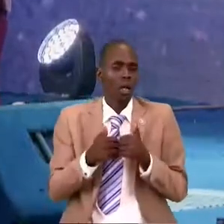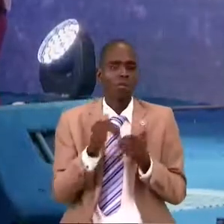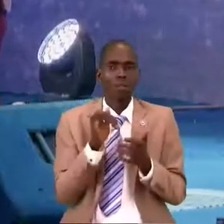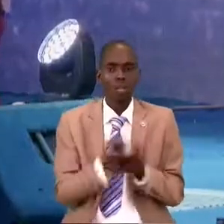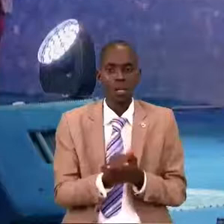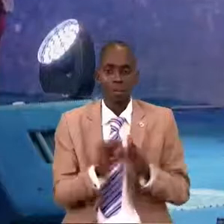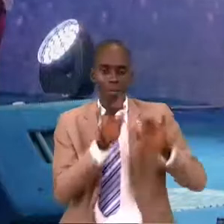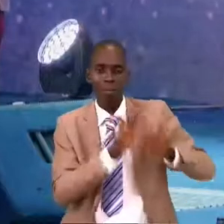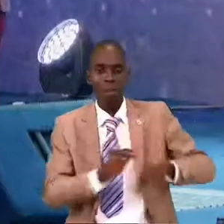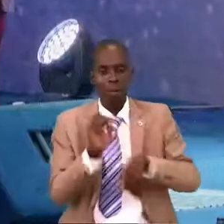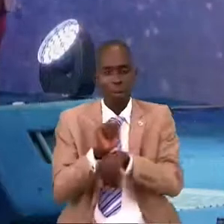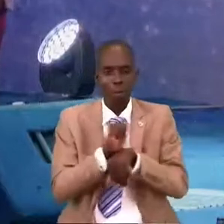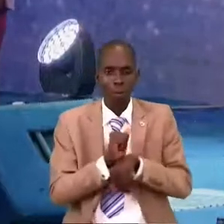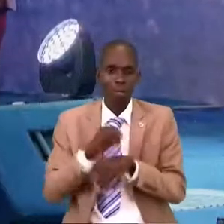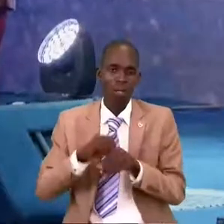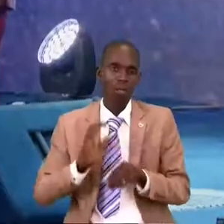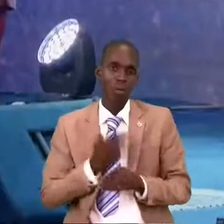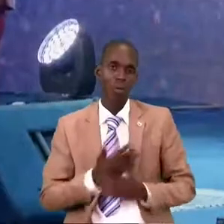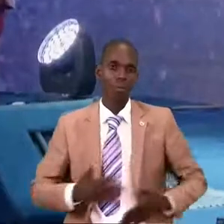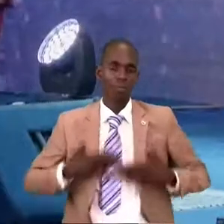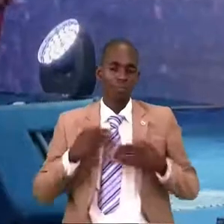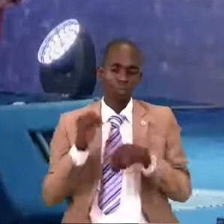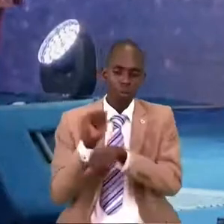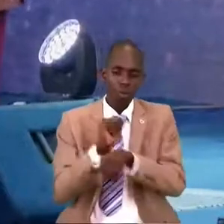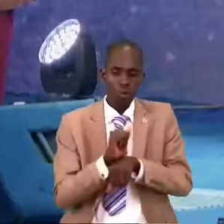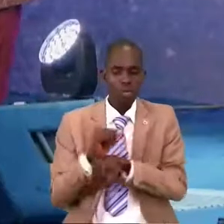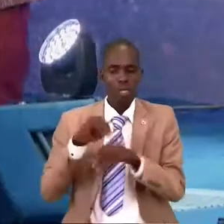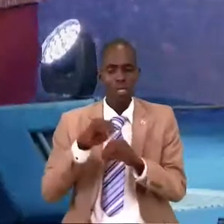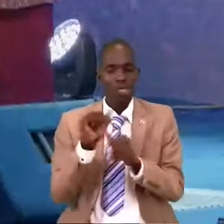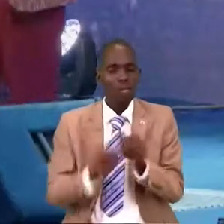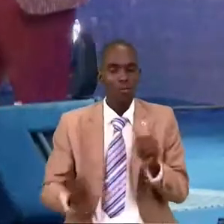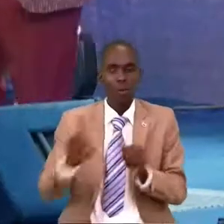le monde. Comment cette miséricorde de Dieu va agir dans ta vie? En